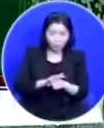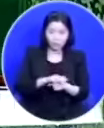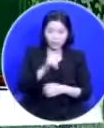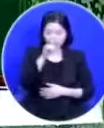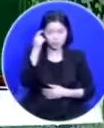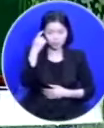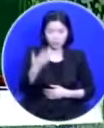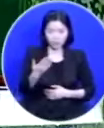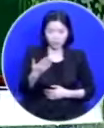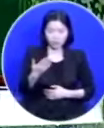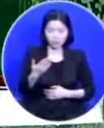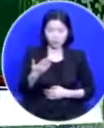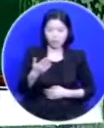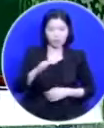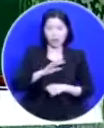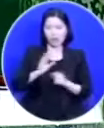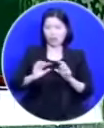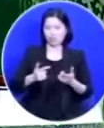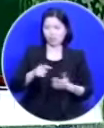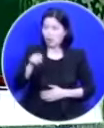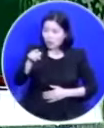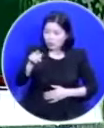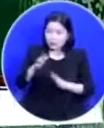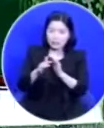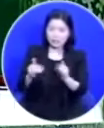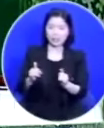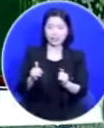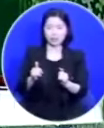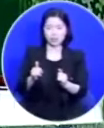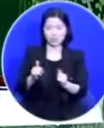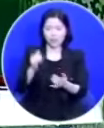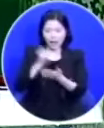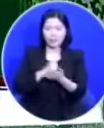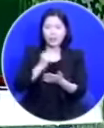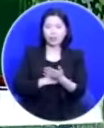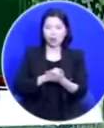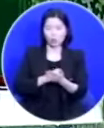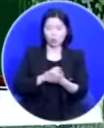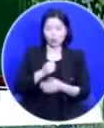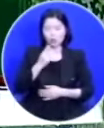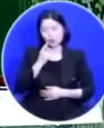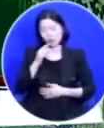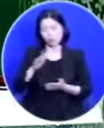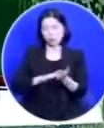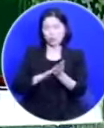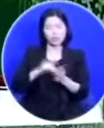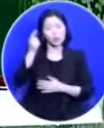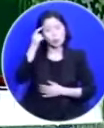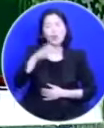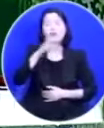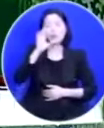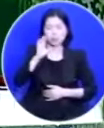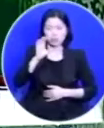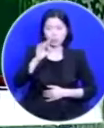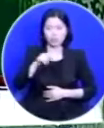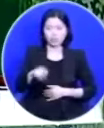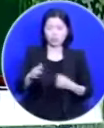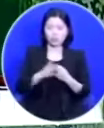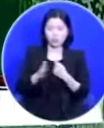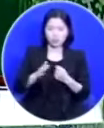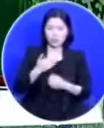사람도 없지요 그 사람이 안타까울 뿐이죠 그 독약 인데 왜 맛이 어 안타까울 뿐이지 그거 때문에 속상할 사람 아무도